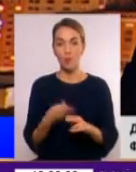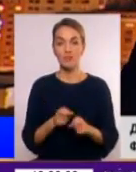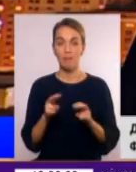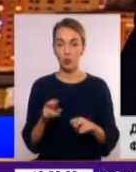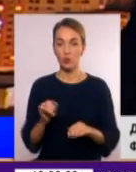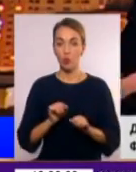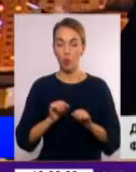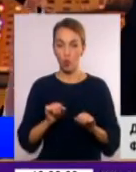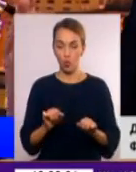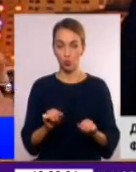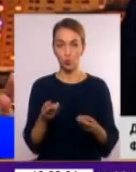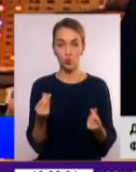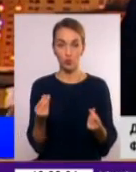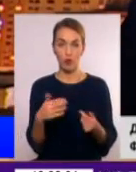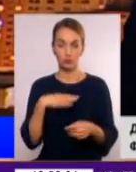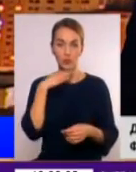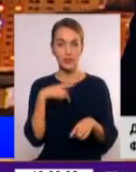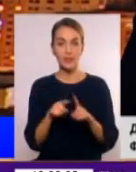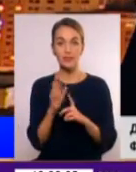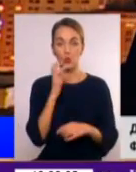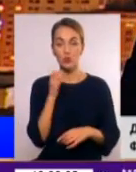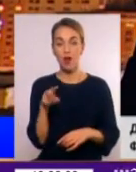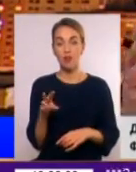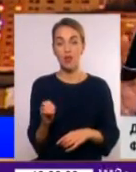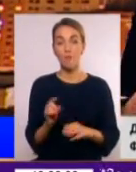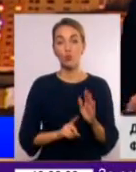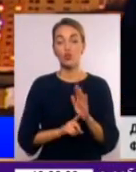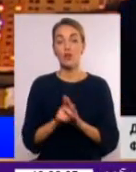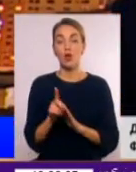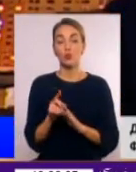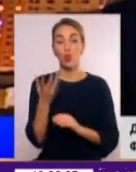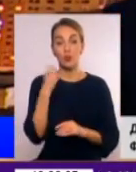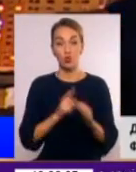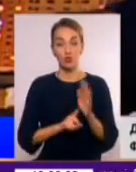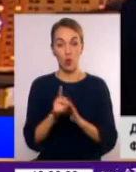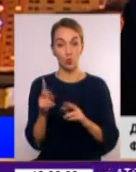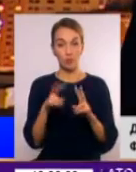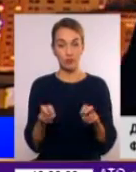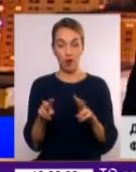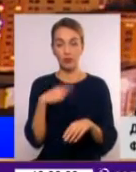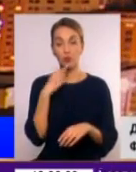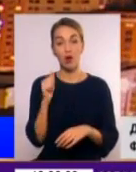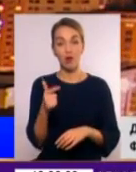і оборону, сума досить таки серйозна. Але коли починають розбирати, кажуть,